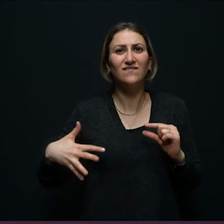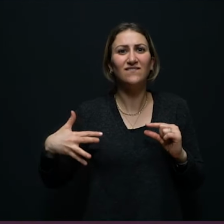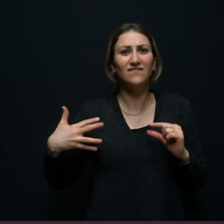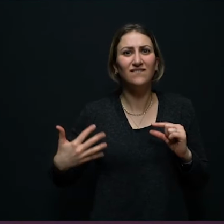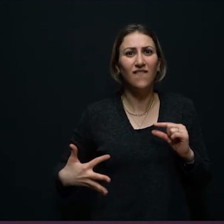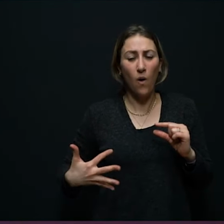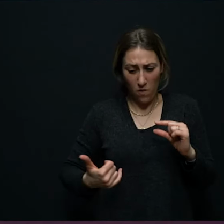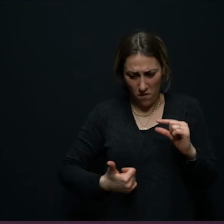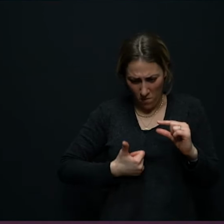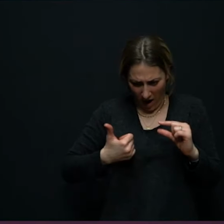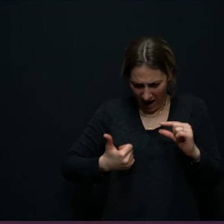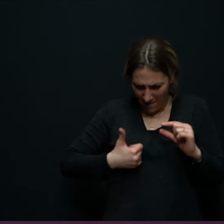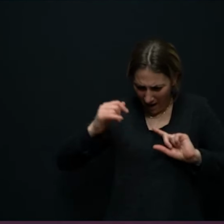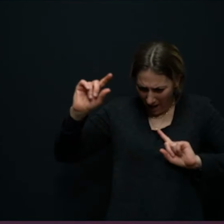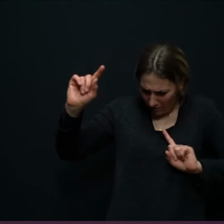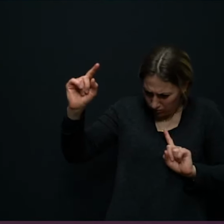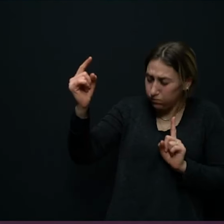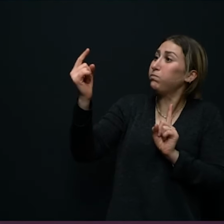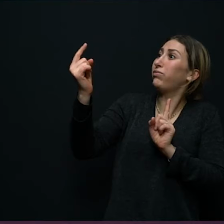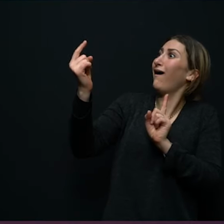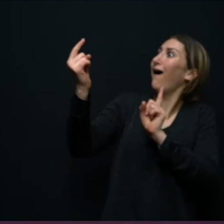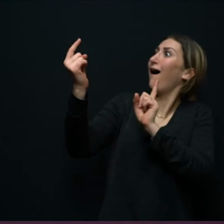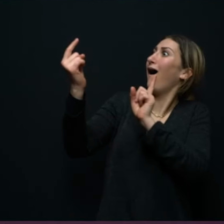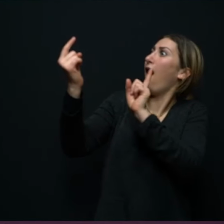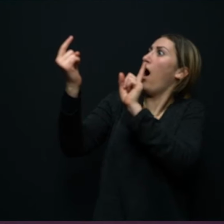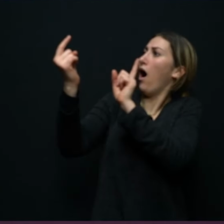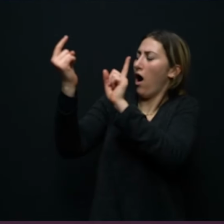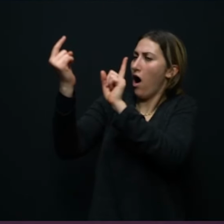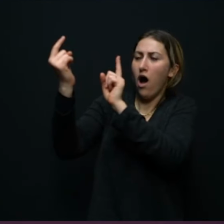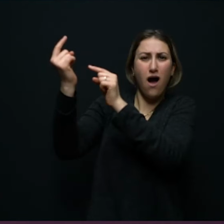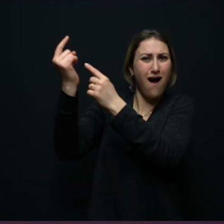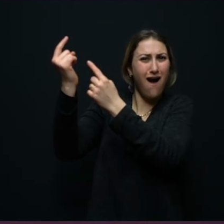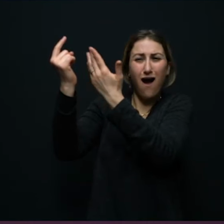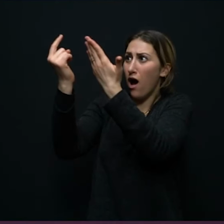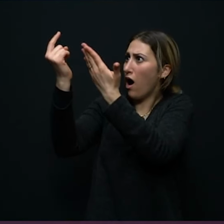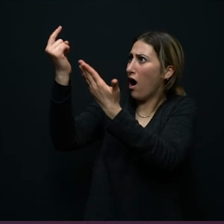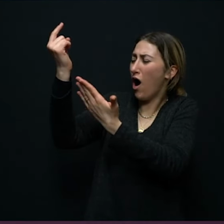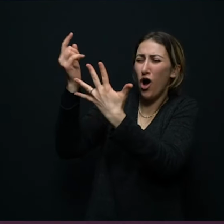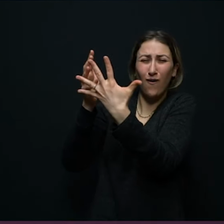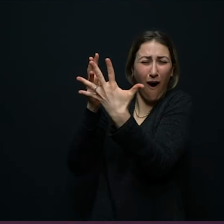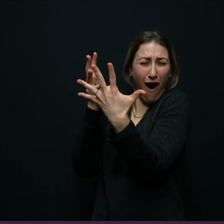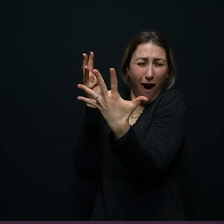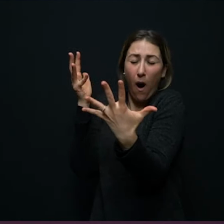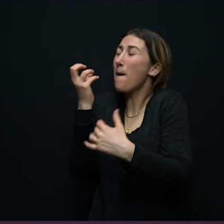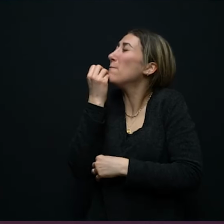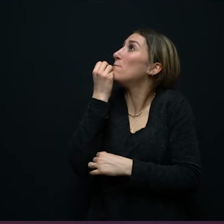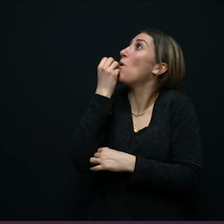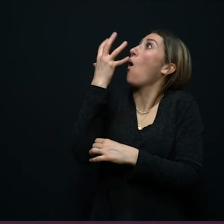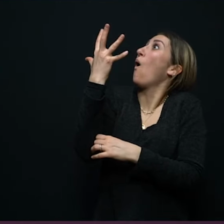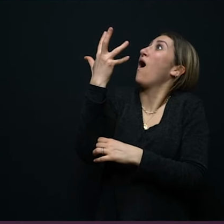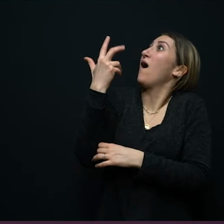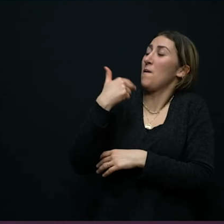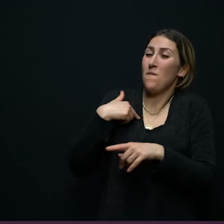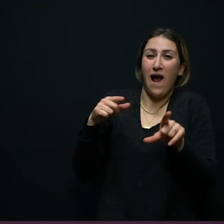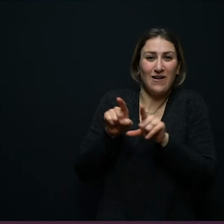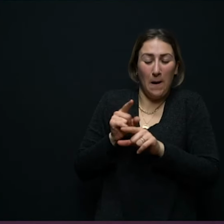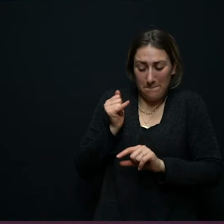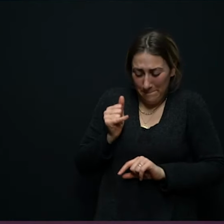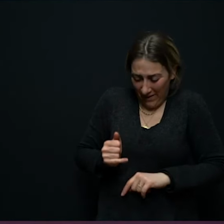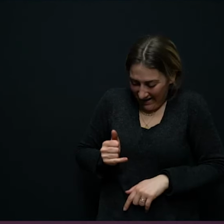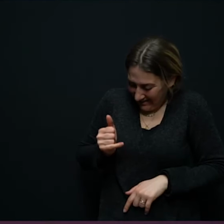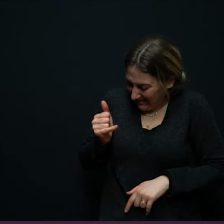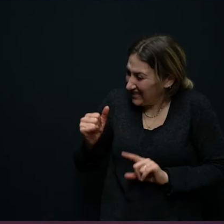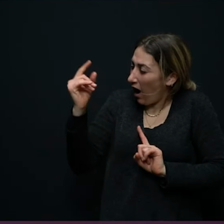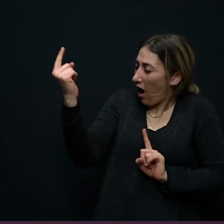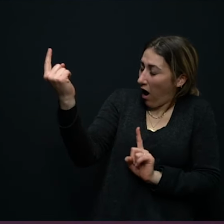tenir devant une telle une telle beauté une telle grandeur c'est ce que tout joueur voulait dire on ne peut envisager